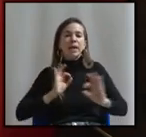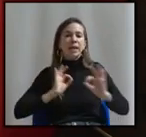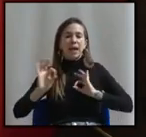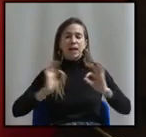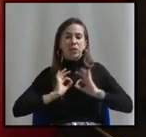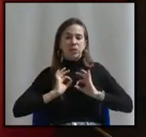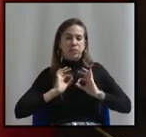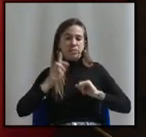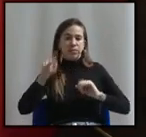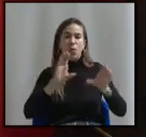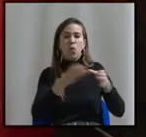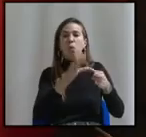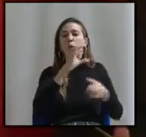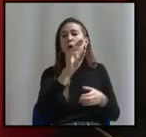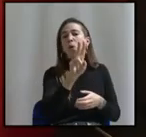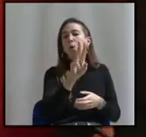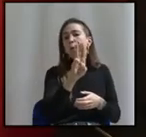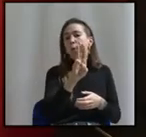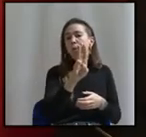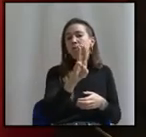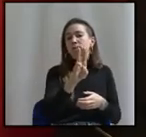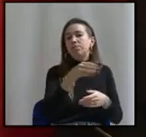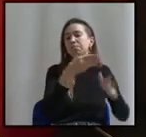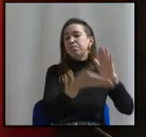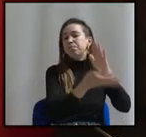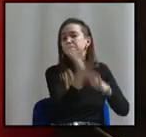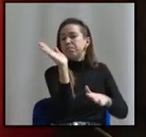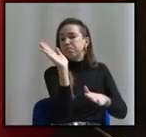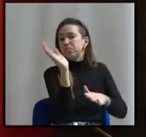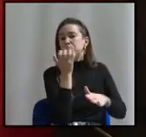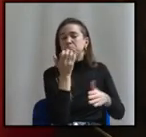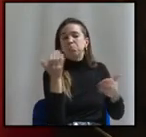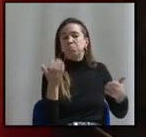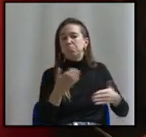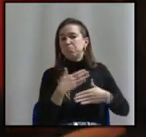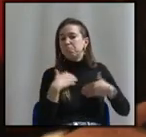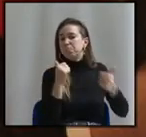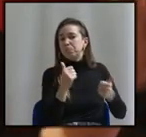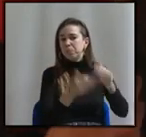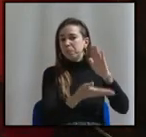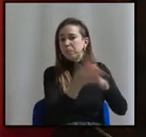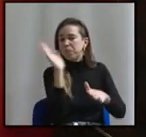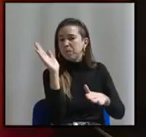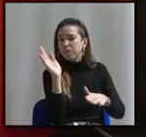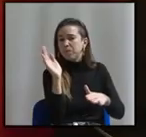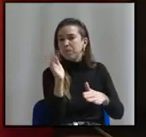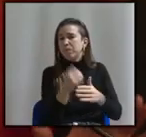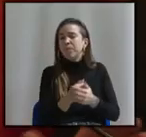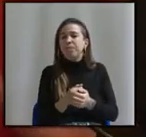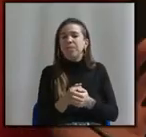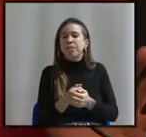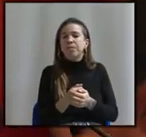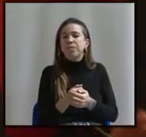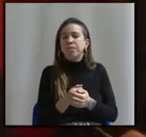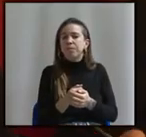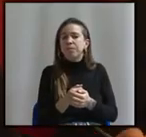municipal de la CUP, quan abandonen el ple, quan a ells els hi passa pel cap, deixen les taules aquí al mig, sense